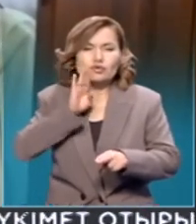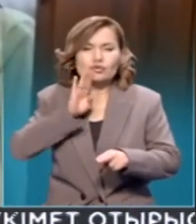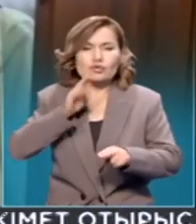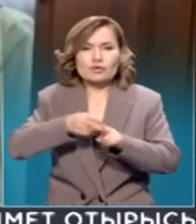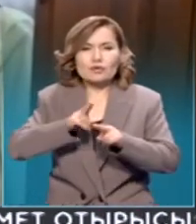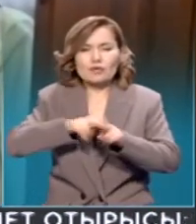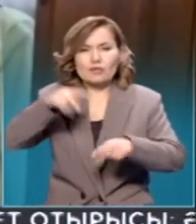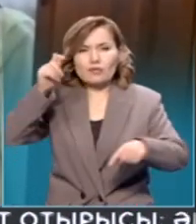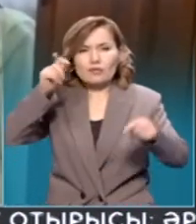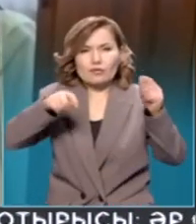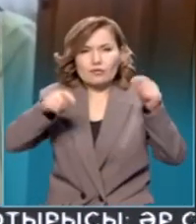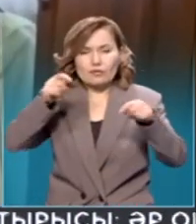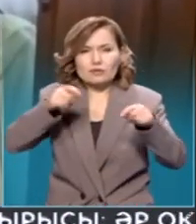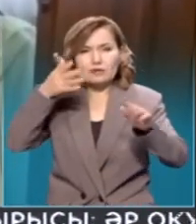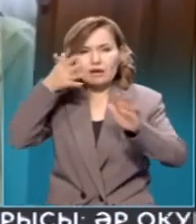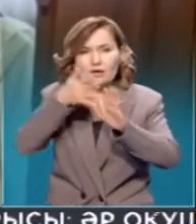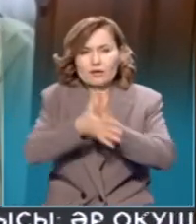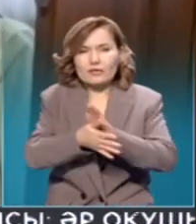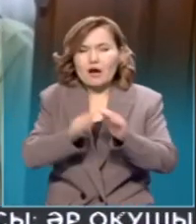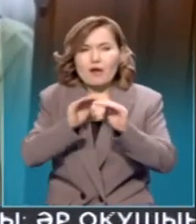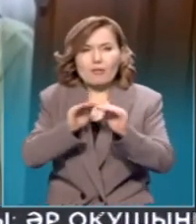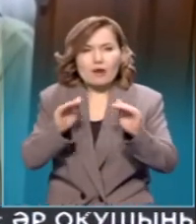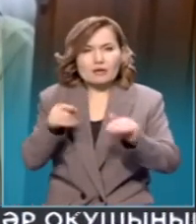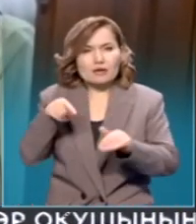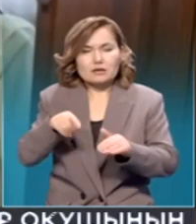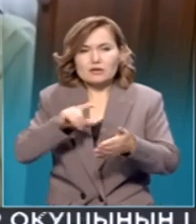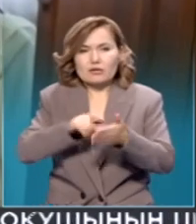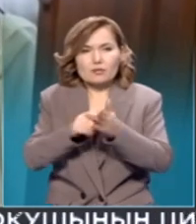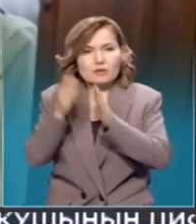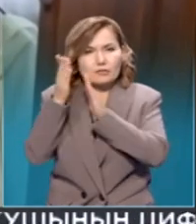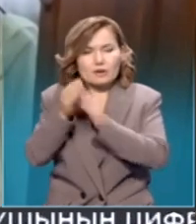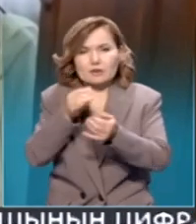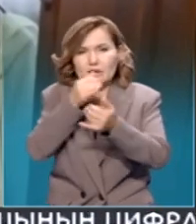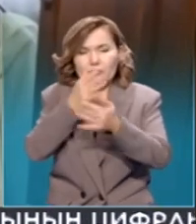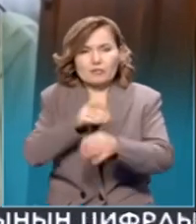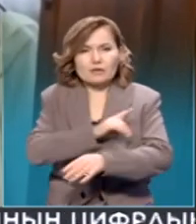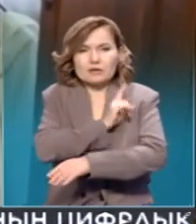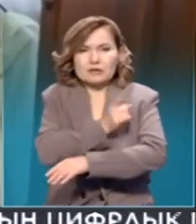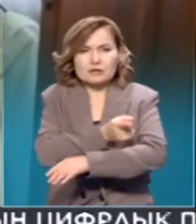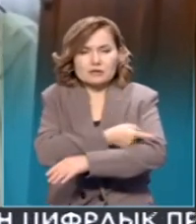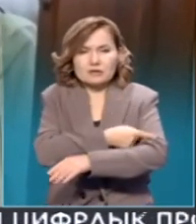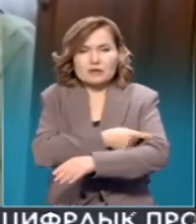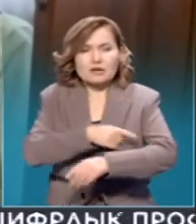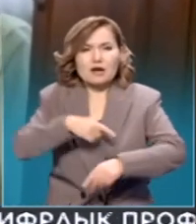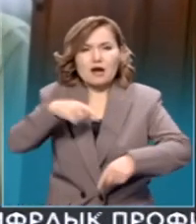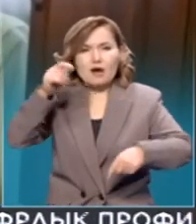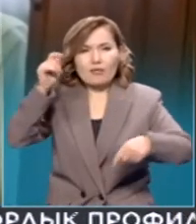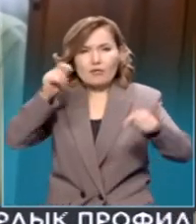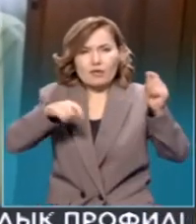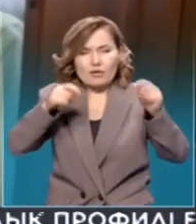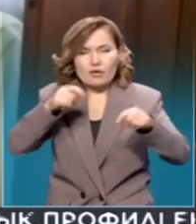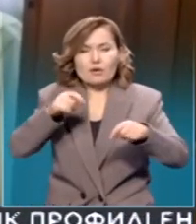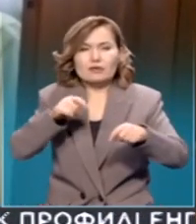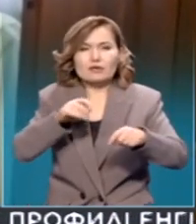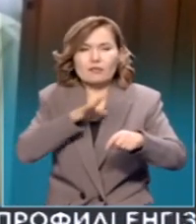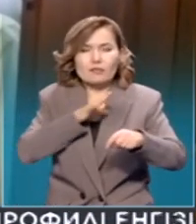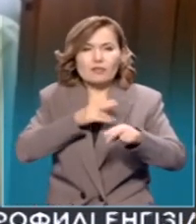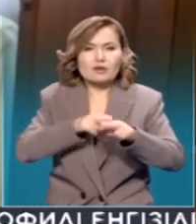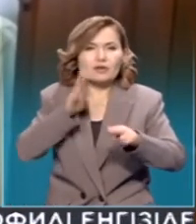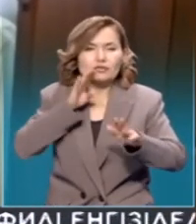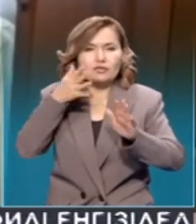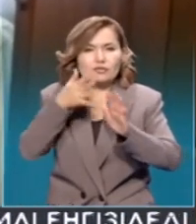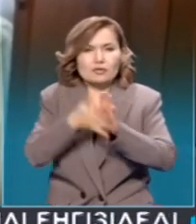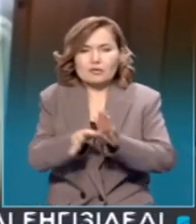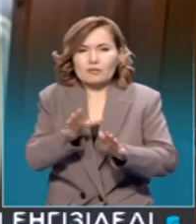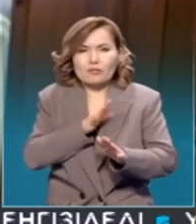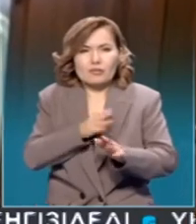келіп жатады ана жаққа, қасымызға. Ал мына жерден сорғалақтап аққанда уже тоқтата алмайсың. Мынау былтыр ағартылған, енді биыл түкті де жасаған